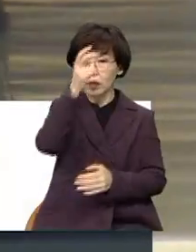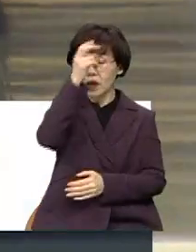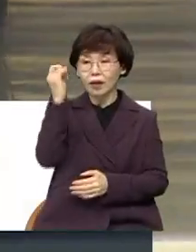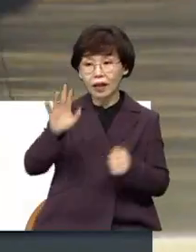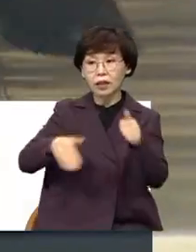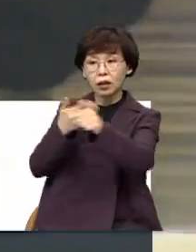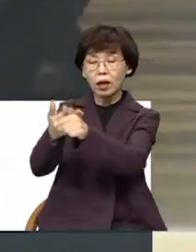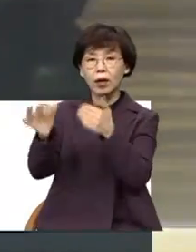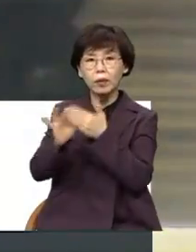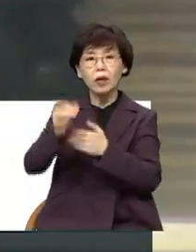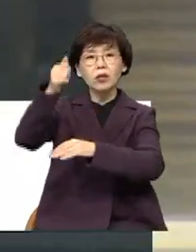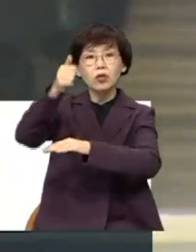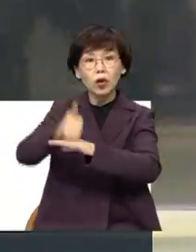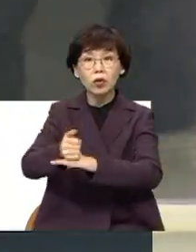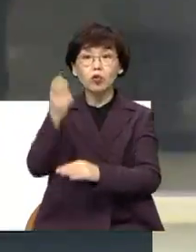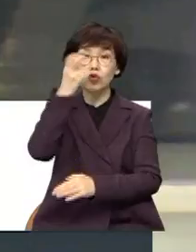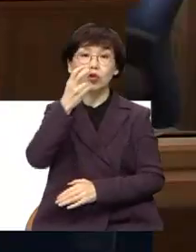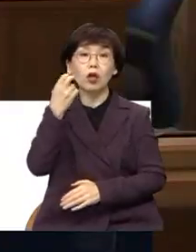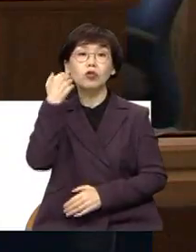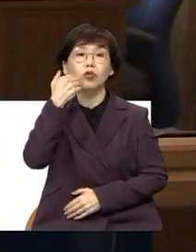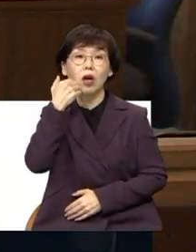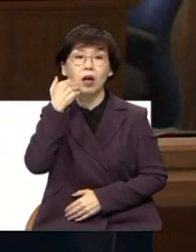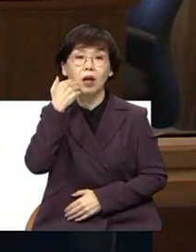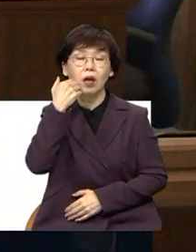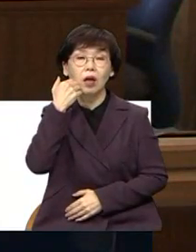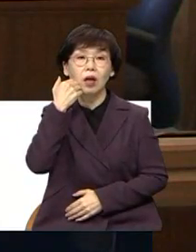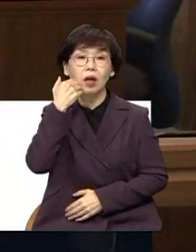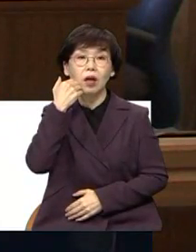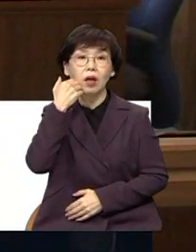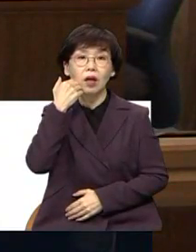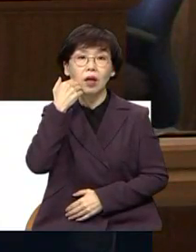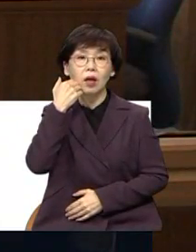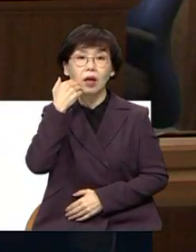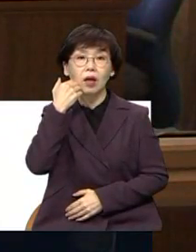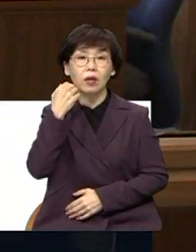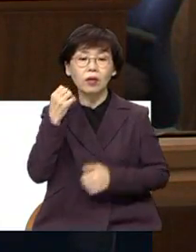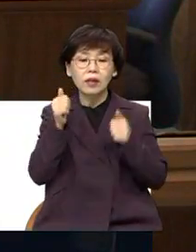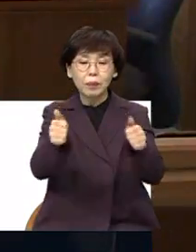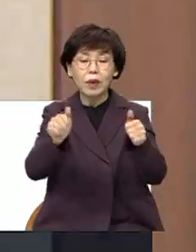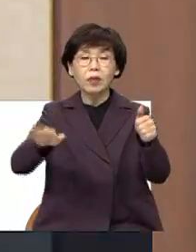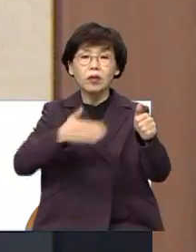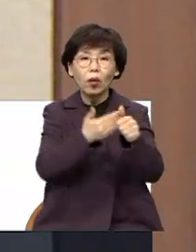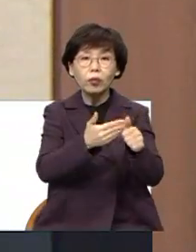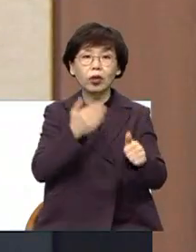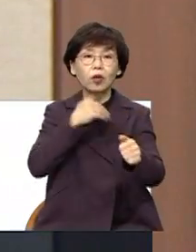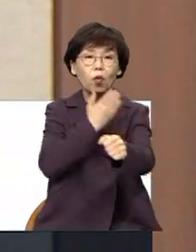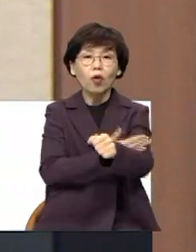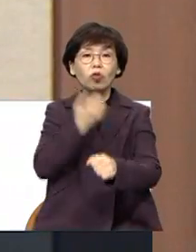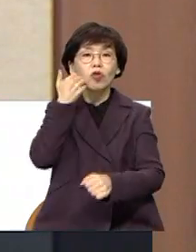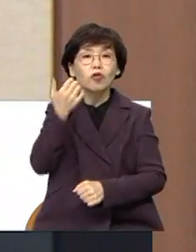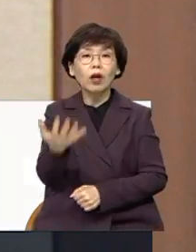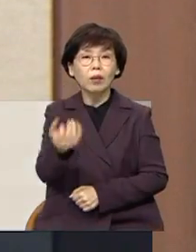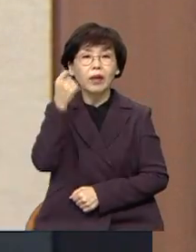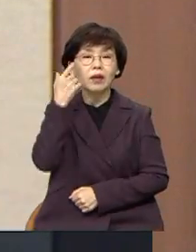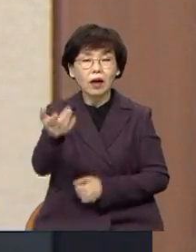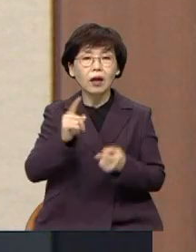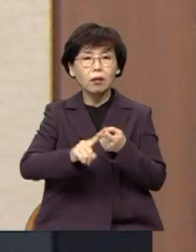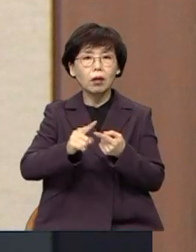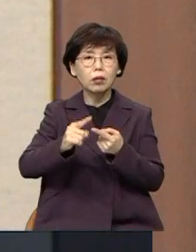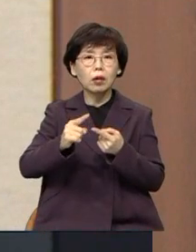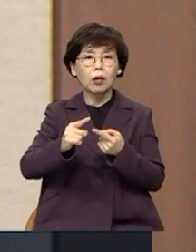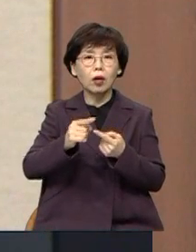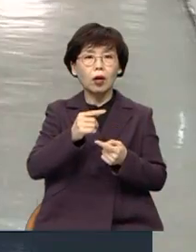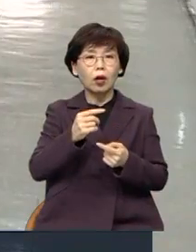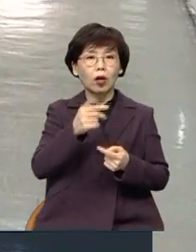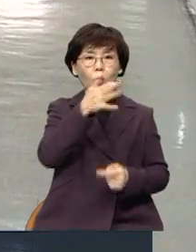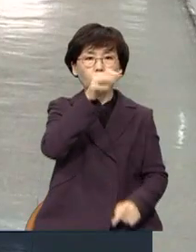재이첩한 경우 최종적으로 수사 대상자를 재판에 넘기는 기소권을 누가 갖느냐를 놓고도 공수처와 검찰이 다른 주장을 펼치고